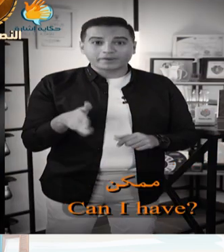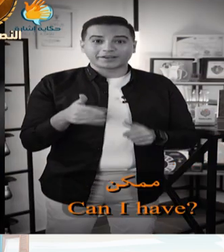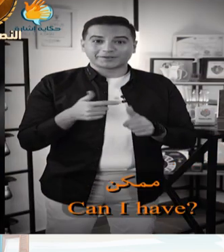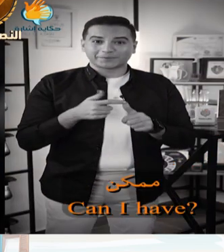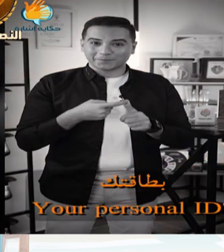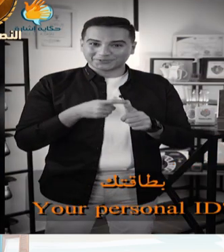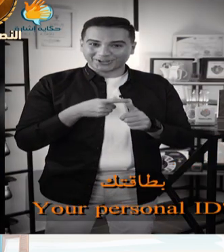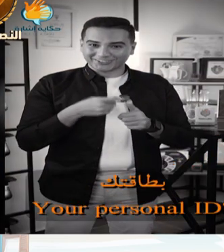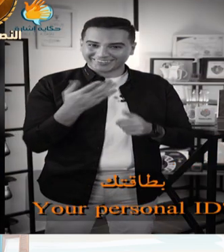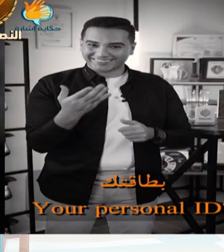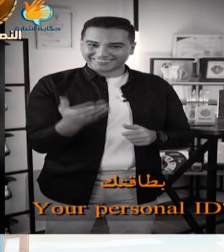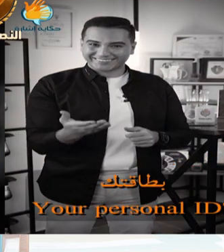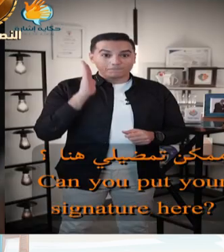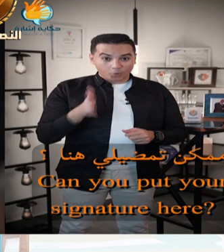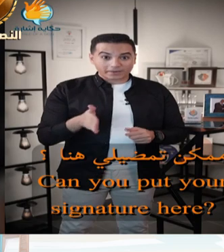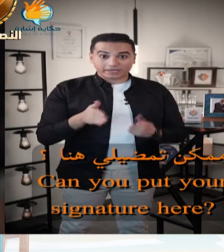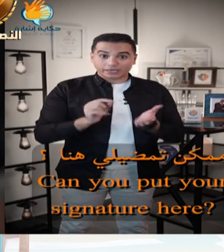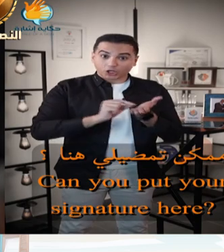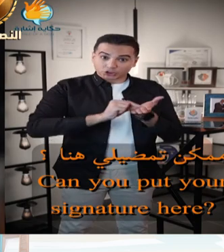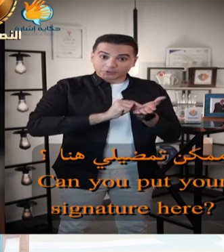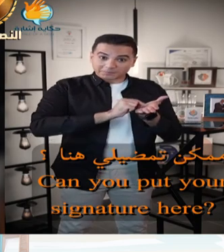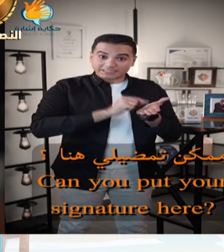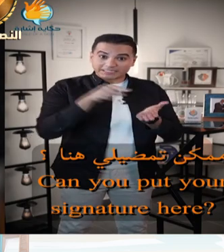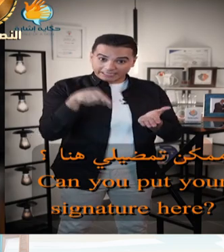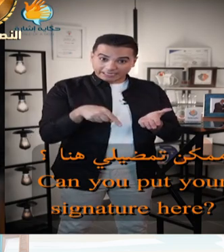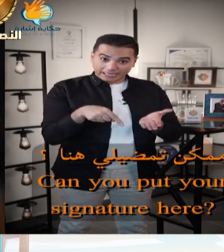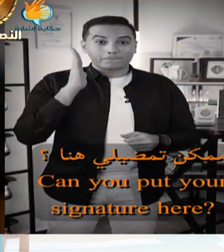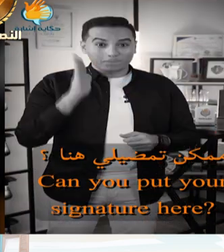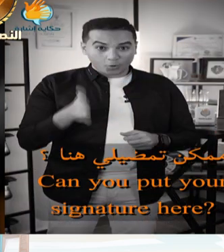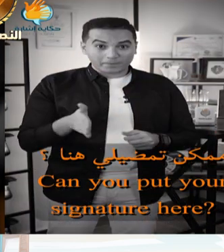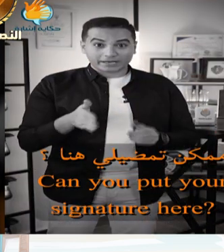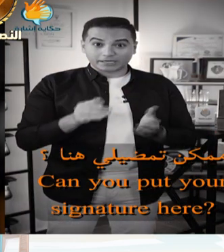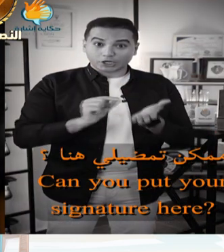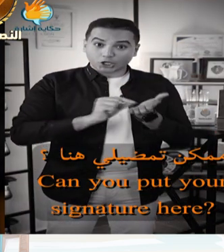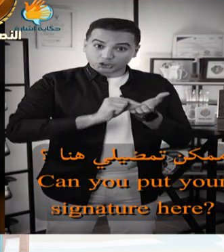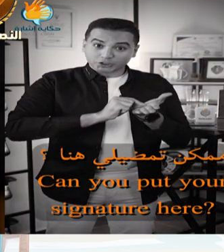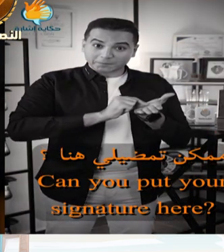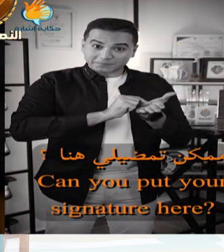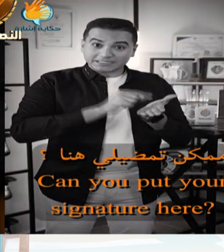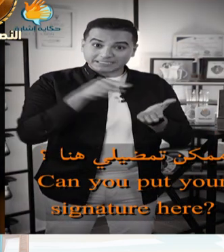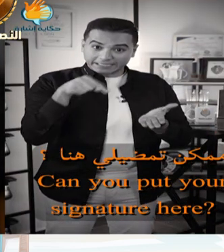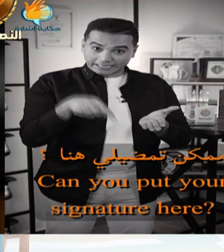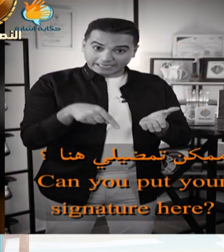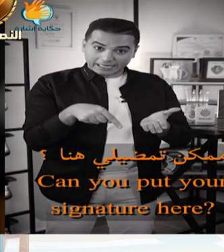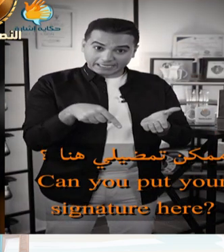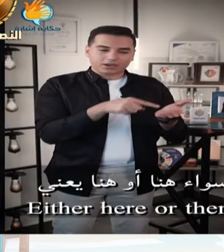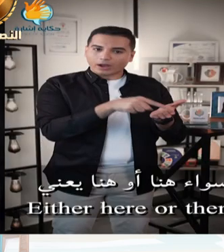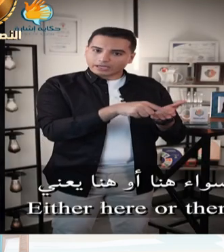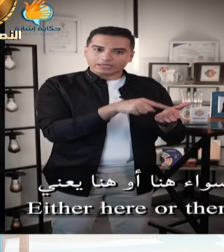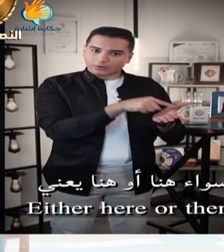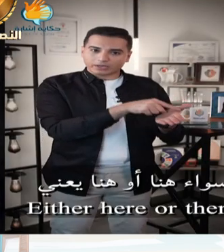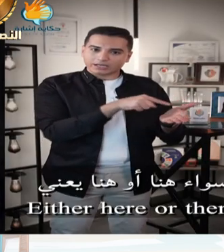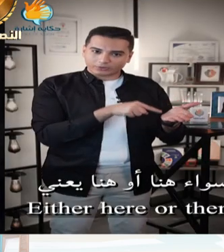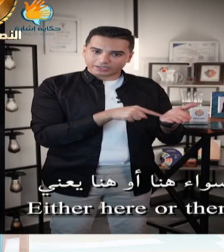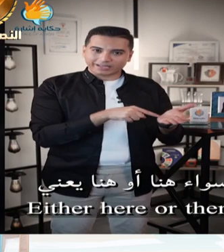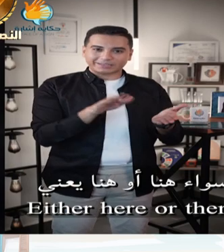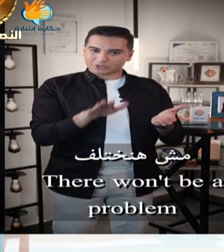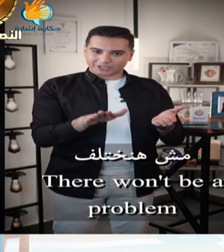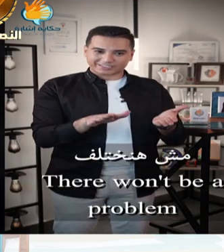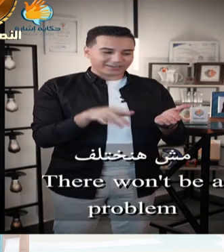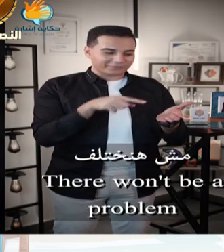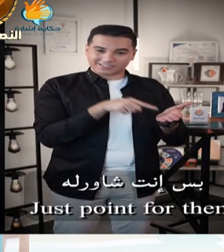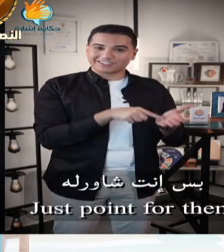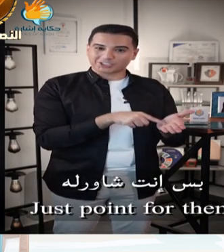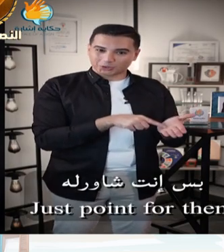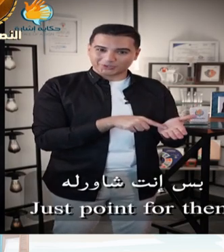علشان مش بشوي اللي محتاج الدعم المادي قد ما بشوي محتاج ان البرنامج يكون مستمد في الشارع وليه وجود انا مش محتاج